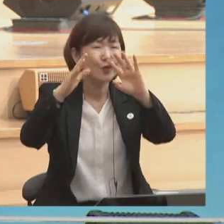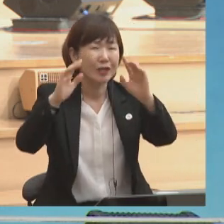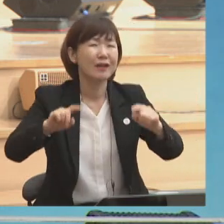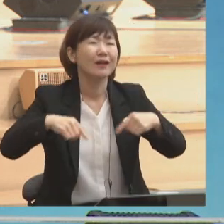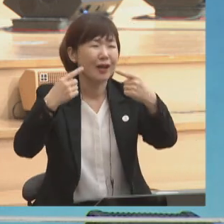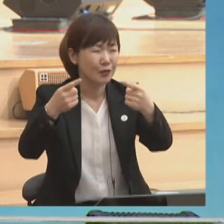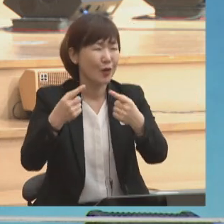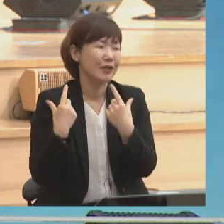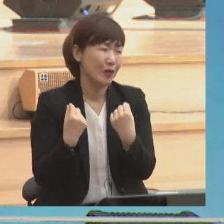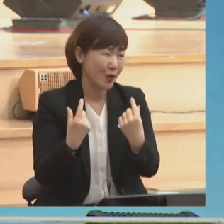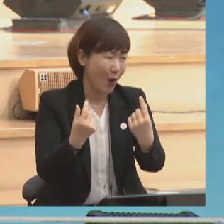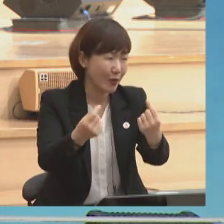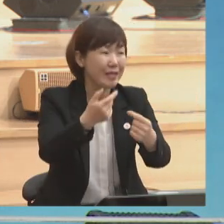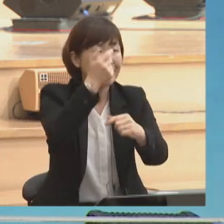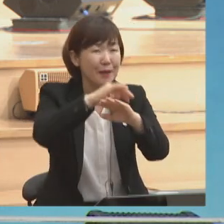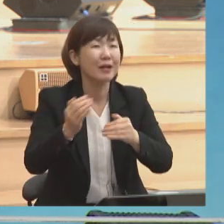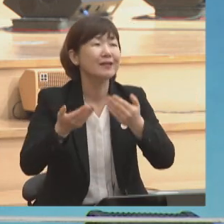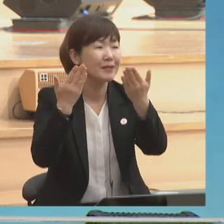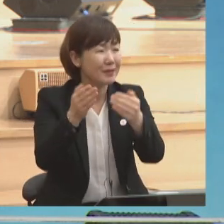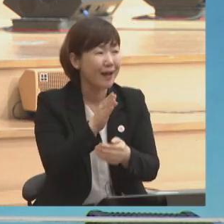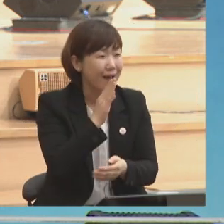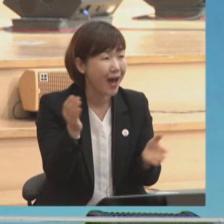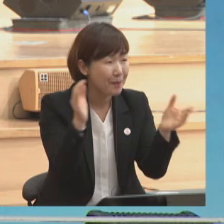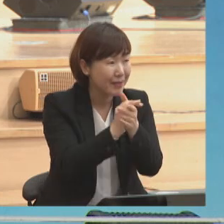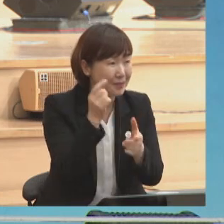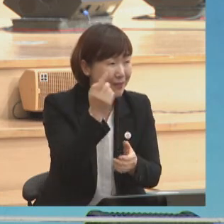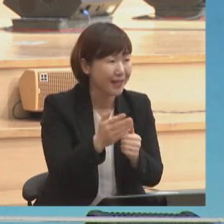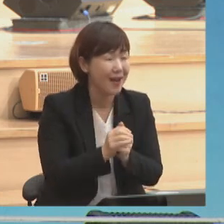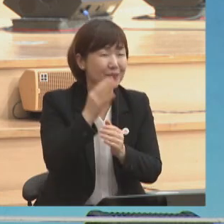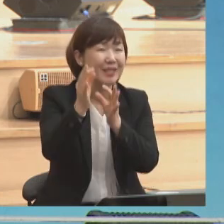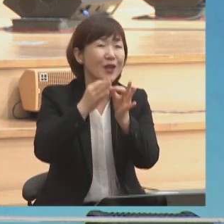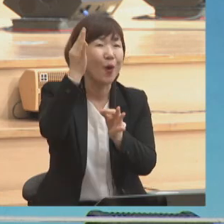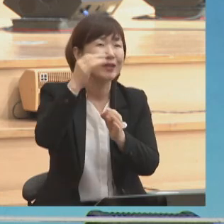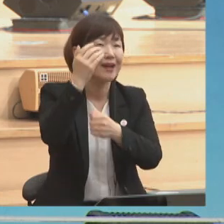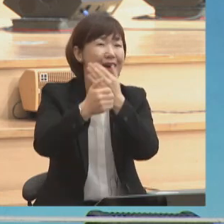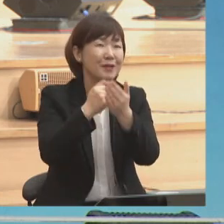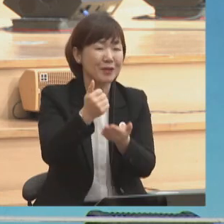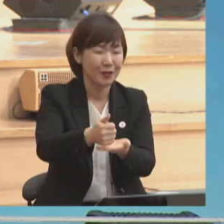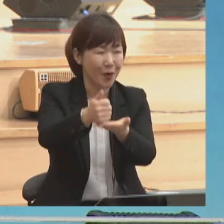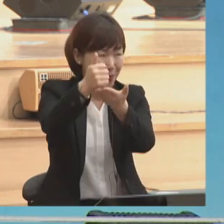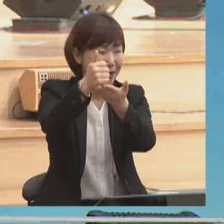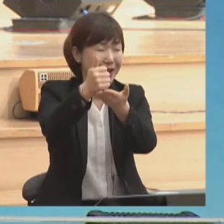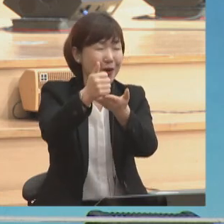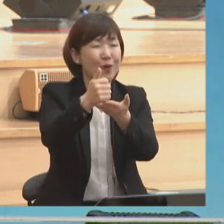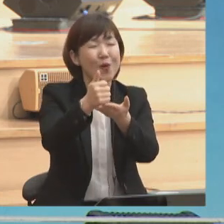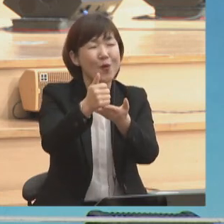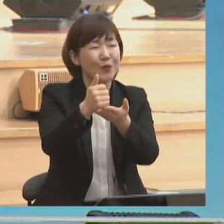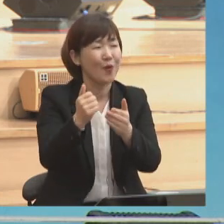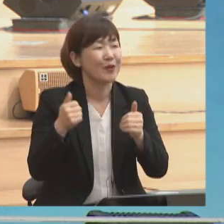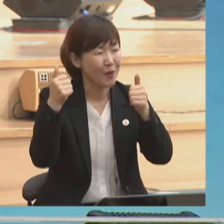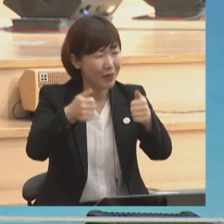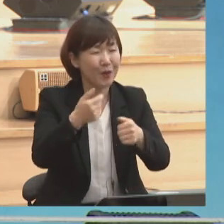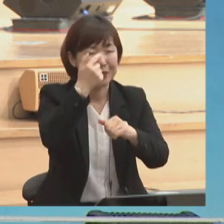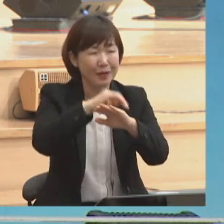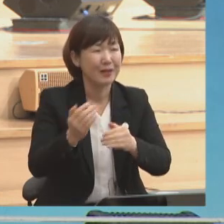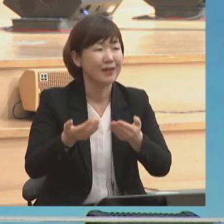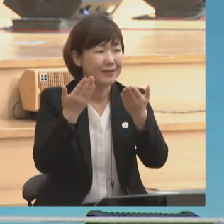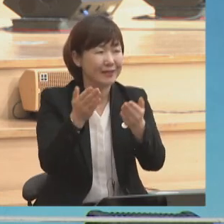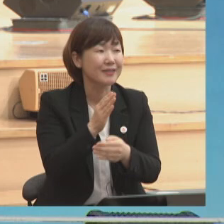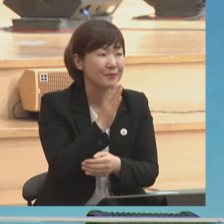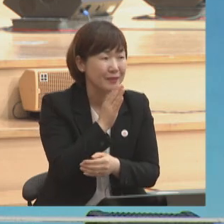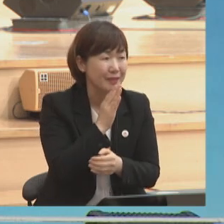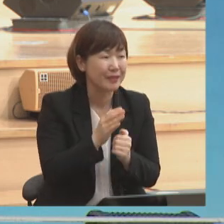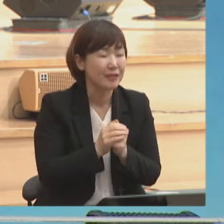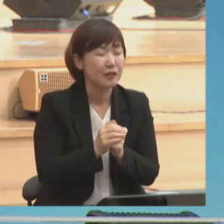것입니다. 아멘. 그것밖에 없으면 안 되지. 다시야. 영원히 하나님을 경배하고 예배할 것입니다. 기도는